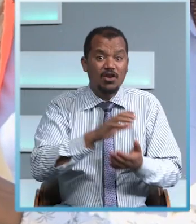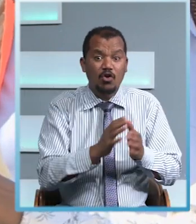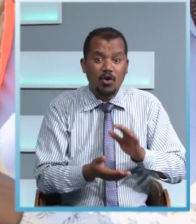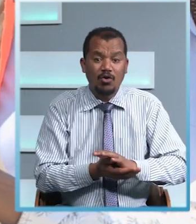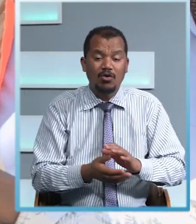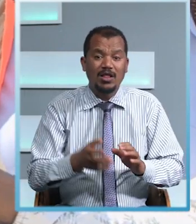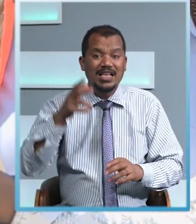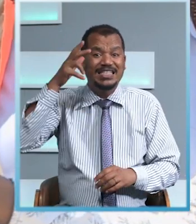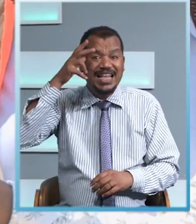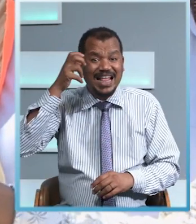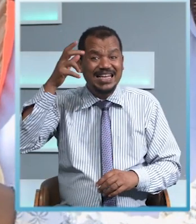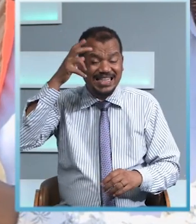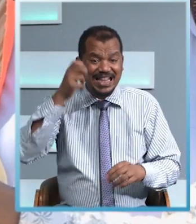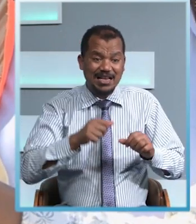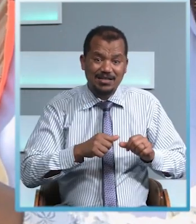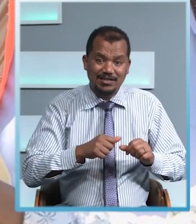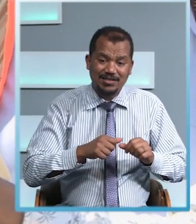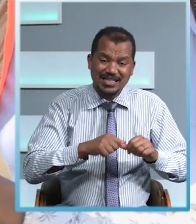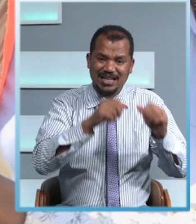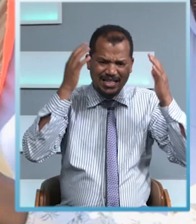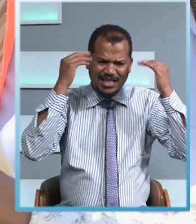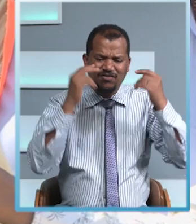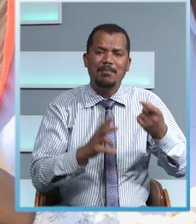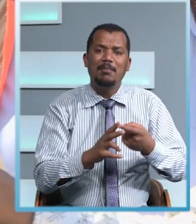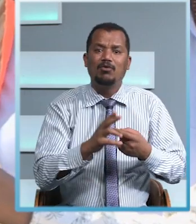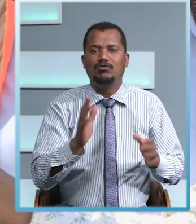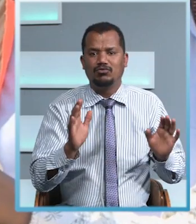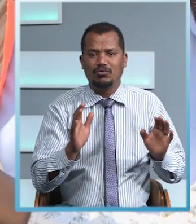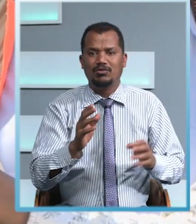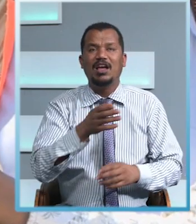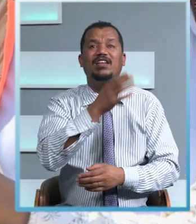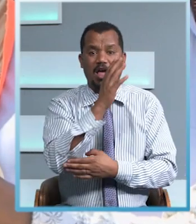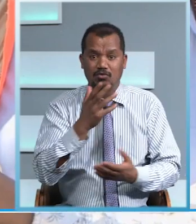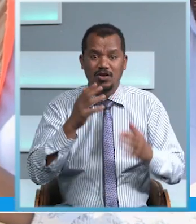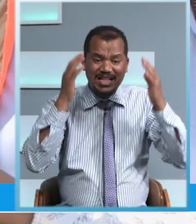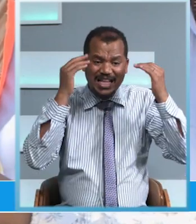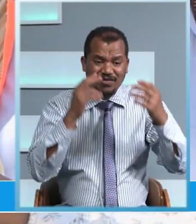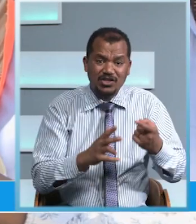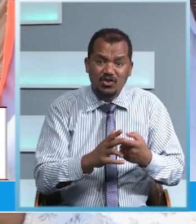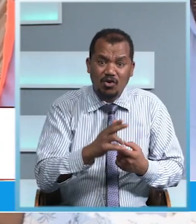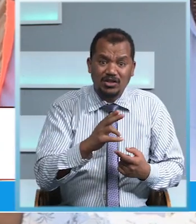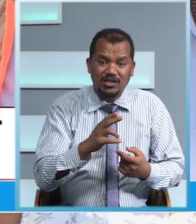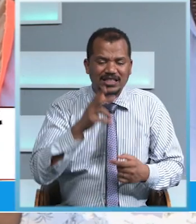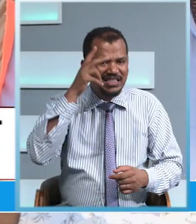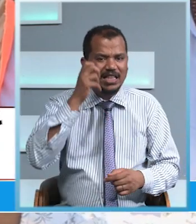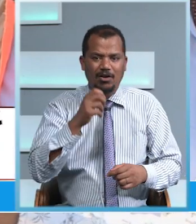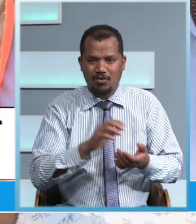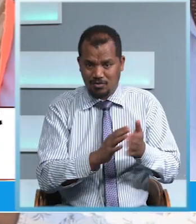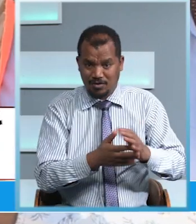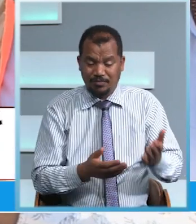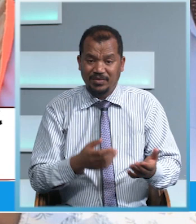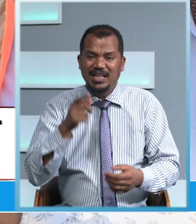ሸይጣን የሆነው ሸይጣን በሸይጣንነቱ የከተለው ነው ተስፋ በመቆረጡ ነው ከፈጣሪ ምህረት ከፈጣሪ ዝነ ተስፋ በመቆረጡ